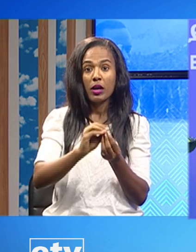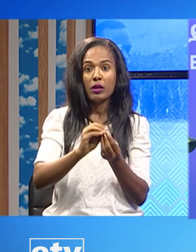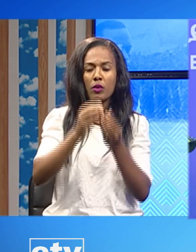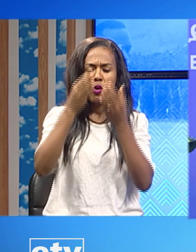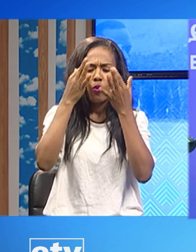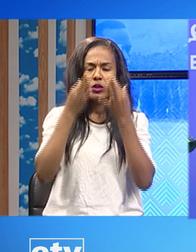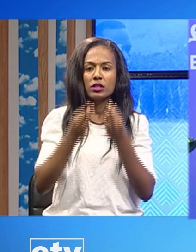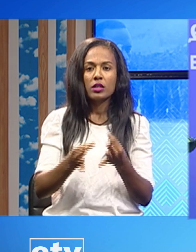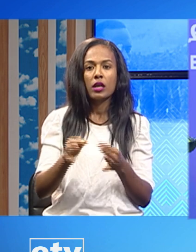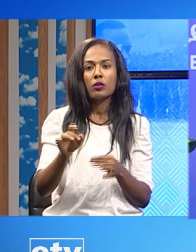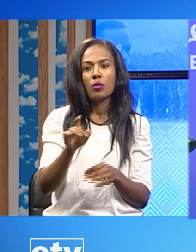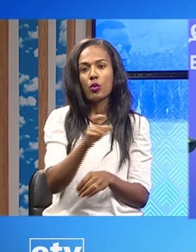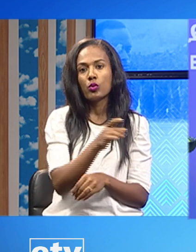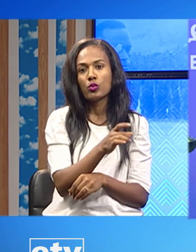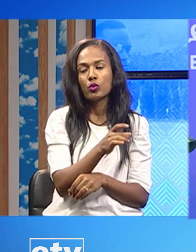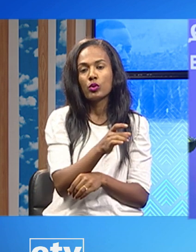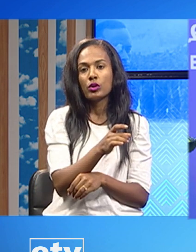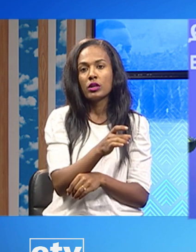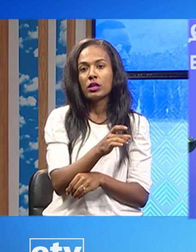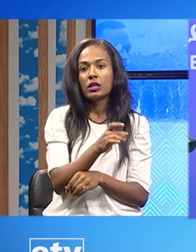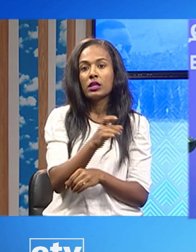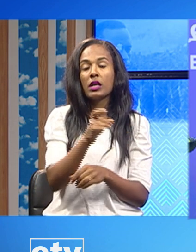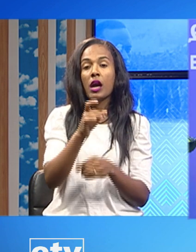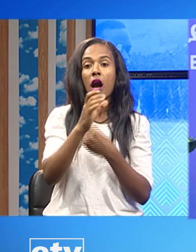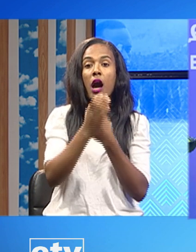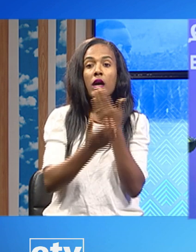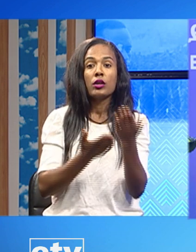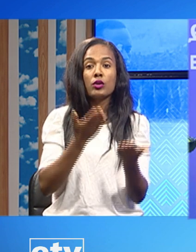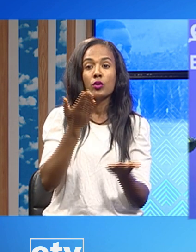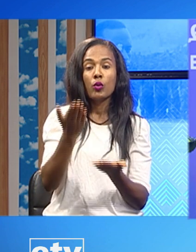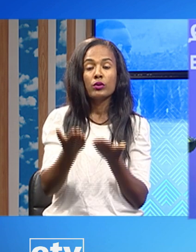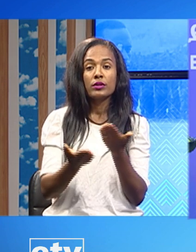ወሳኝ በሆኑ የምርት ወይም የአገልግሎት